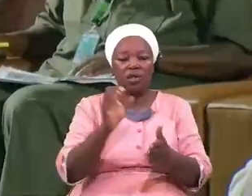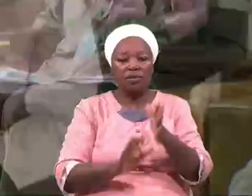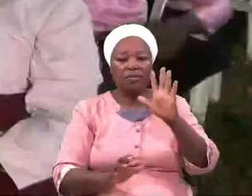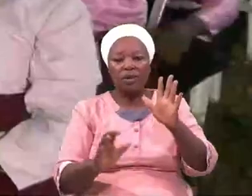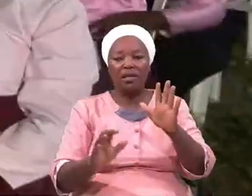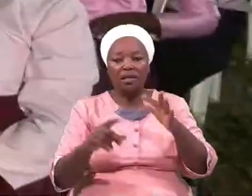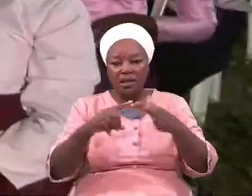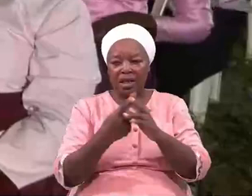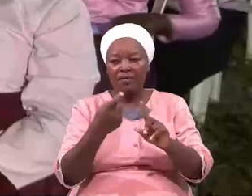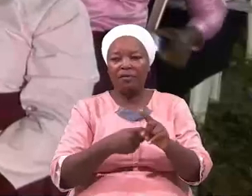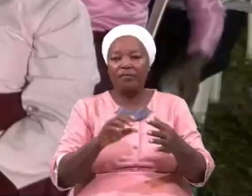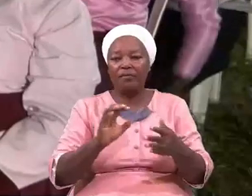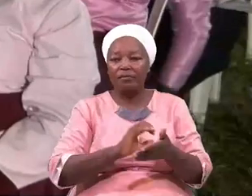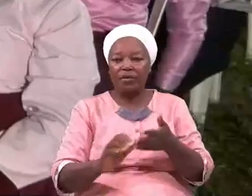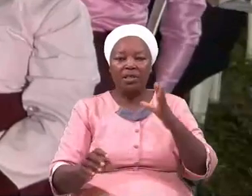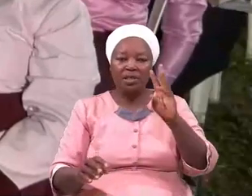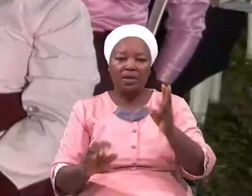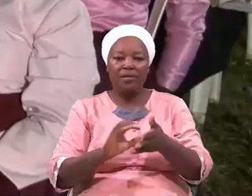1 Corinthiens 5. Vu qu'on commence le verset 6.